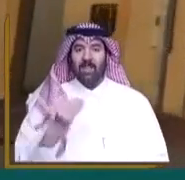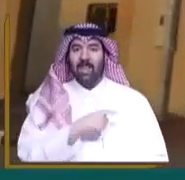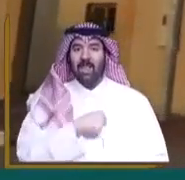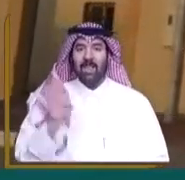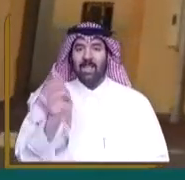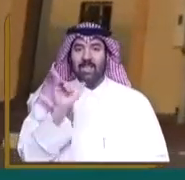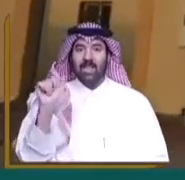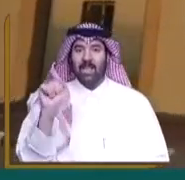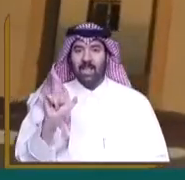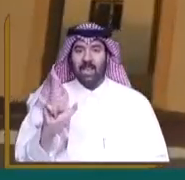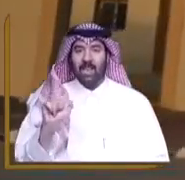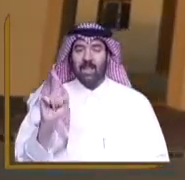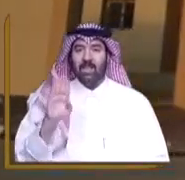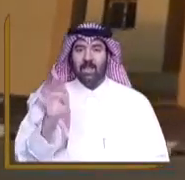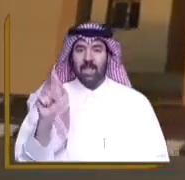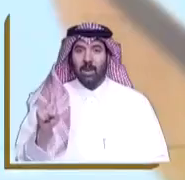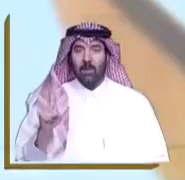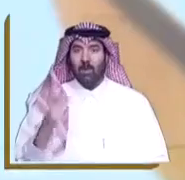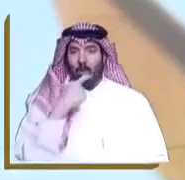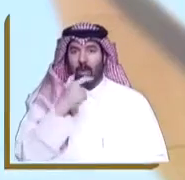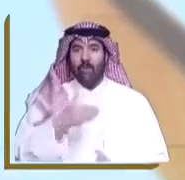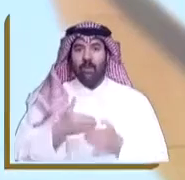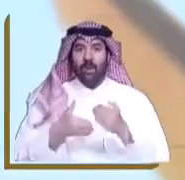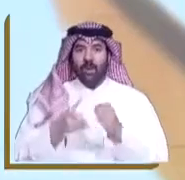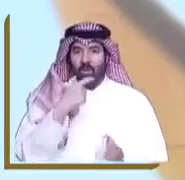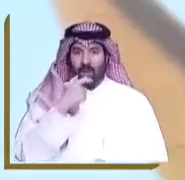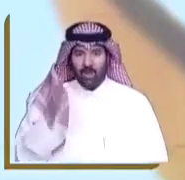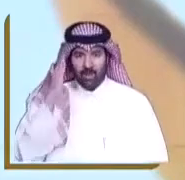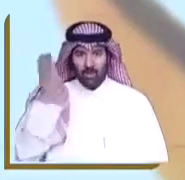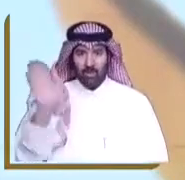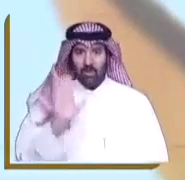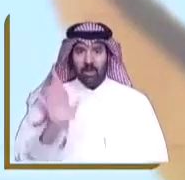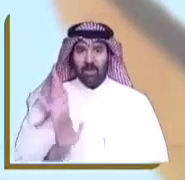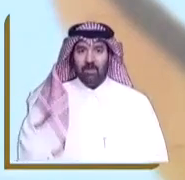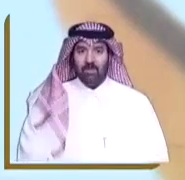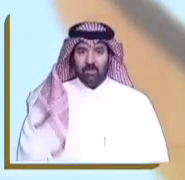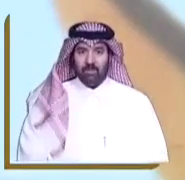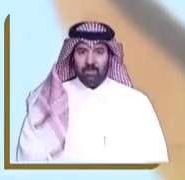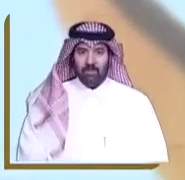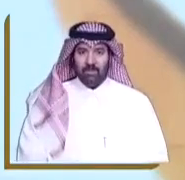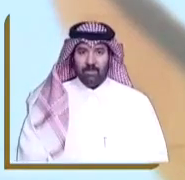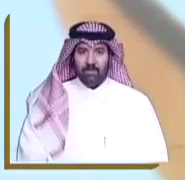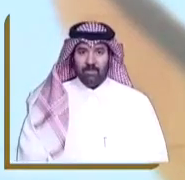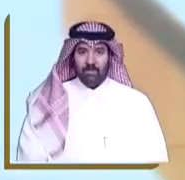العالمي في الرياض. تحية لكم في أمان الله.